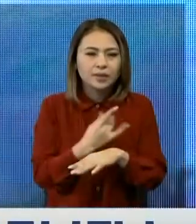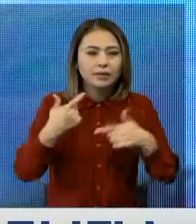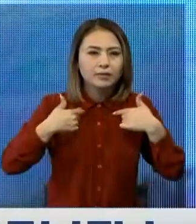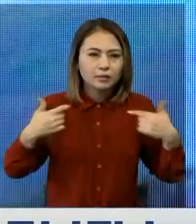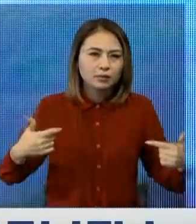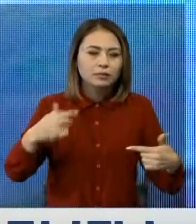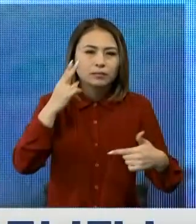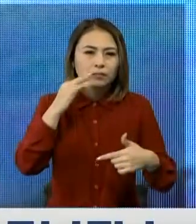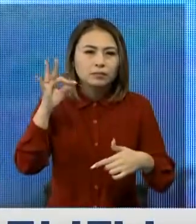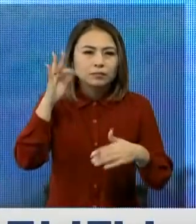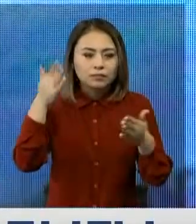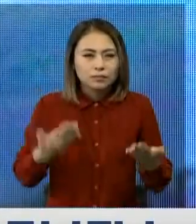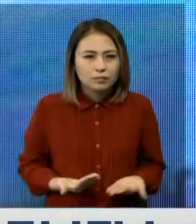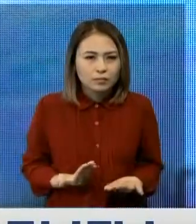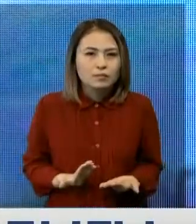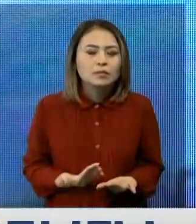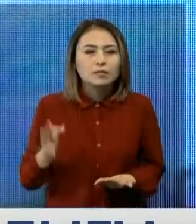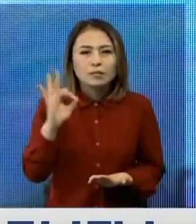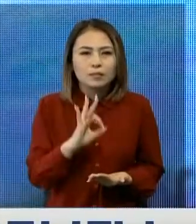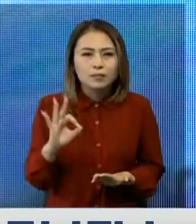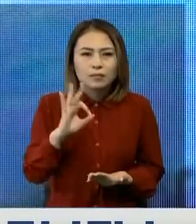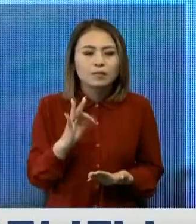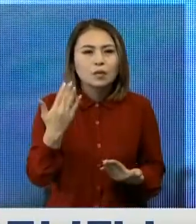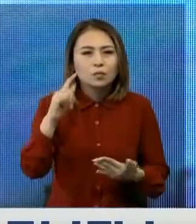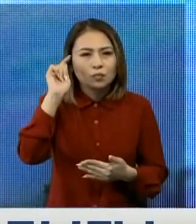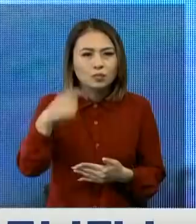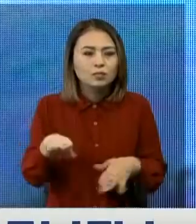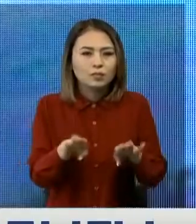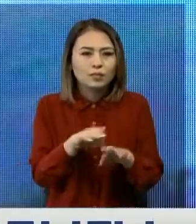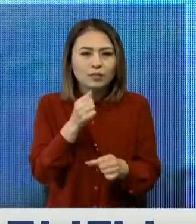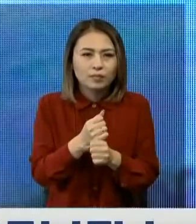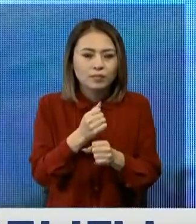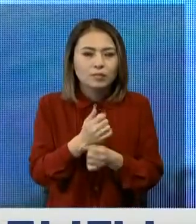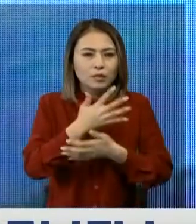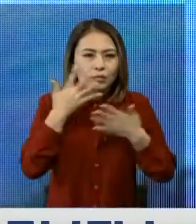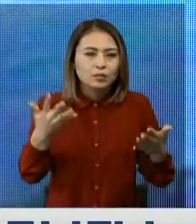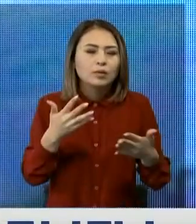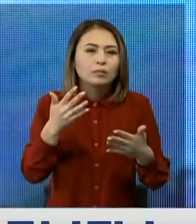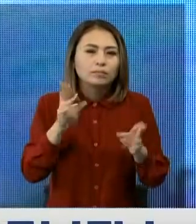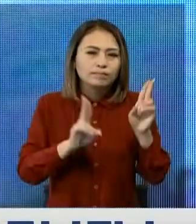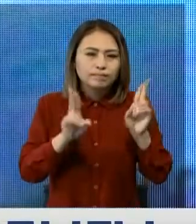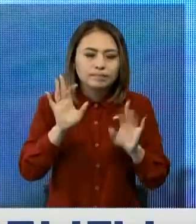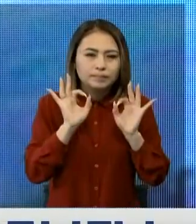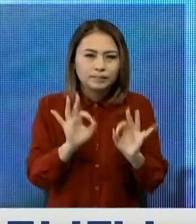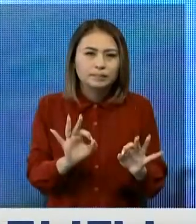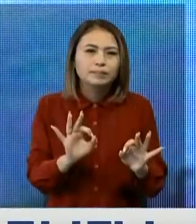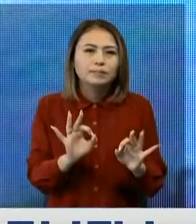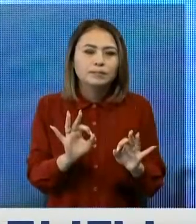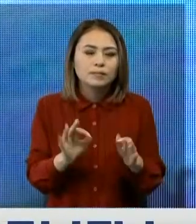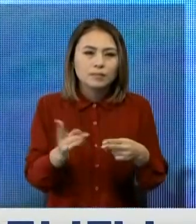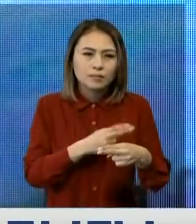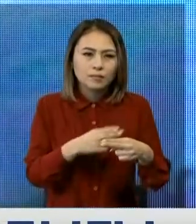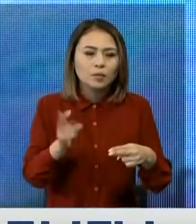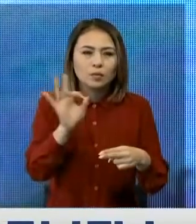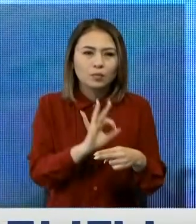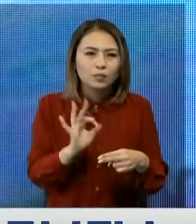генералдың ерлікке толы ғұмыры туралы, сол соғыстағы жасаған үлкен тактикалық, мысал үшін күрескерлігі